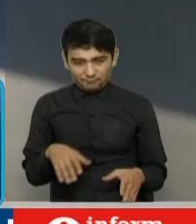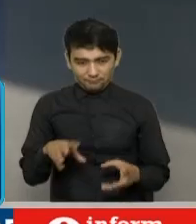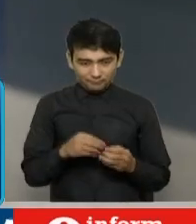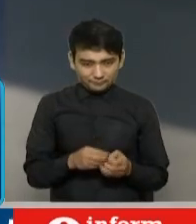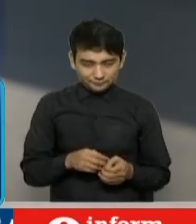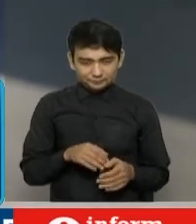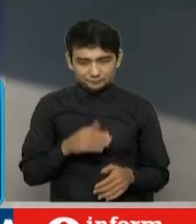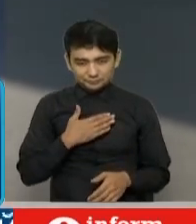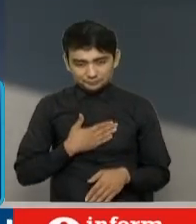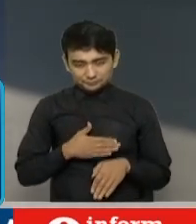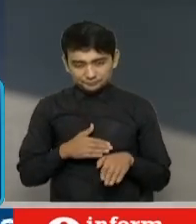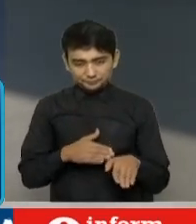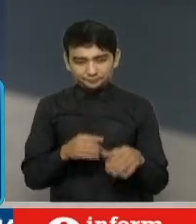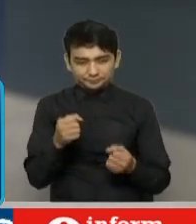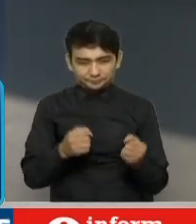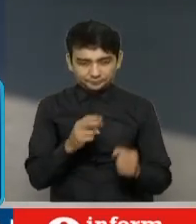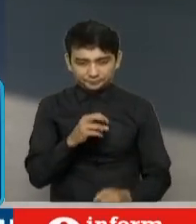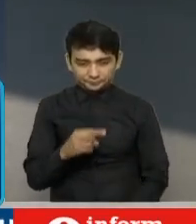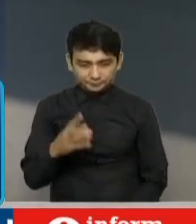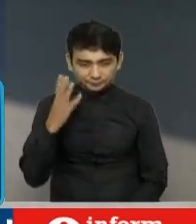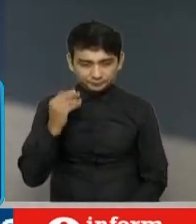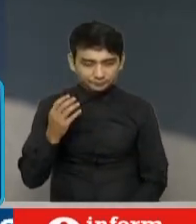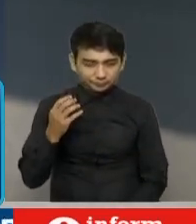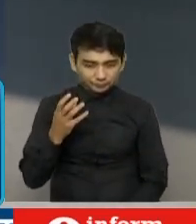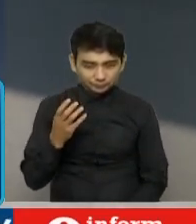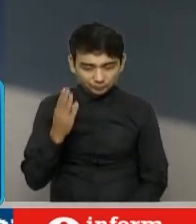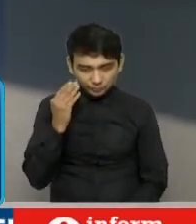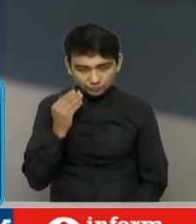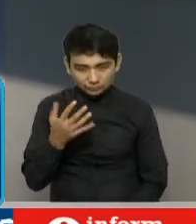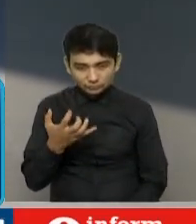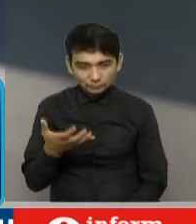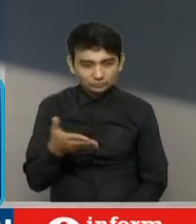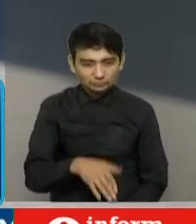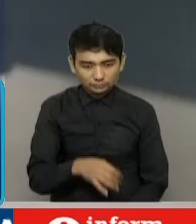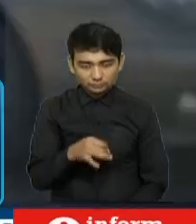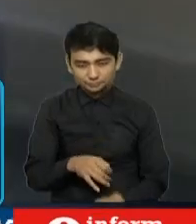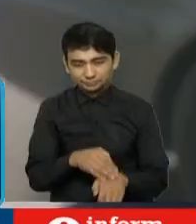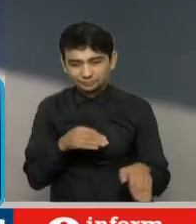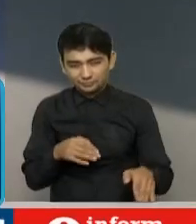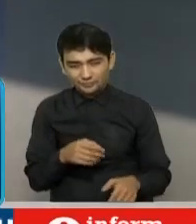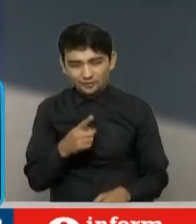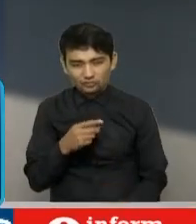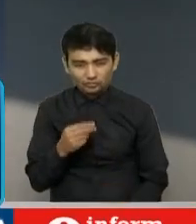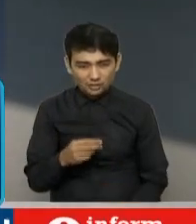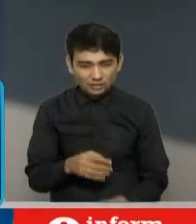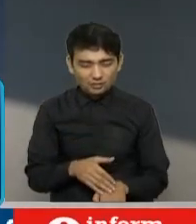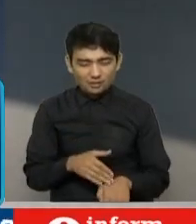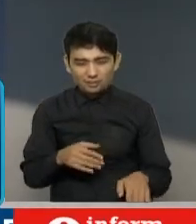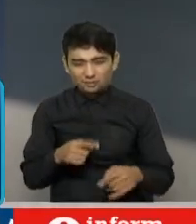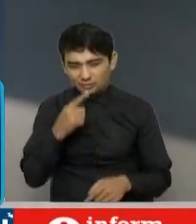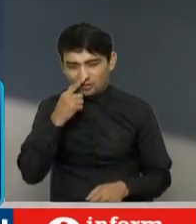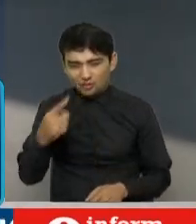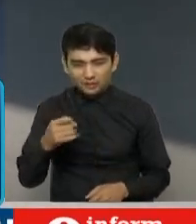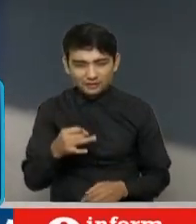ayağındap jılжып jatqan jük kölüklerinin sanı 500'ge juqtaydı. Kölük tizbegi saat sanap sozılıp,